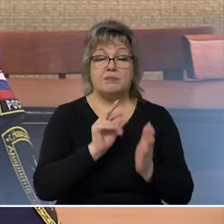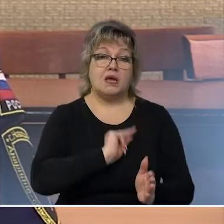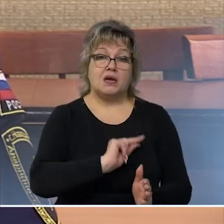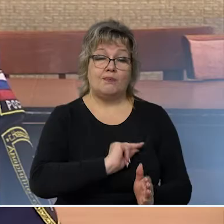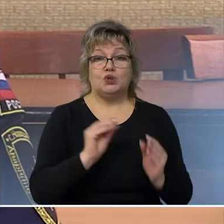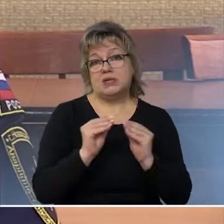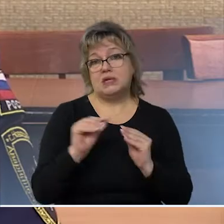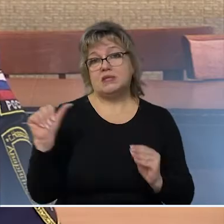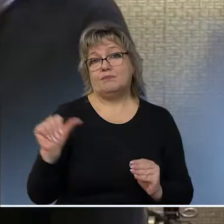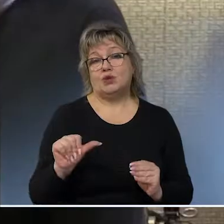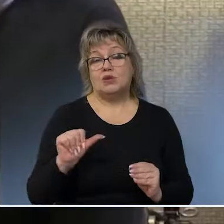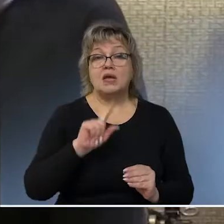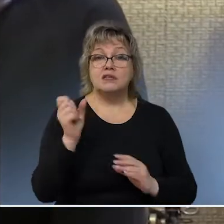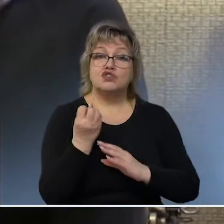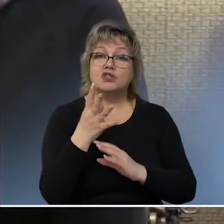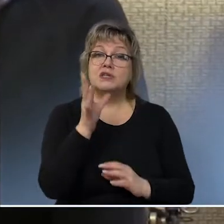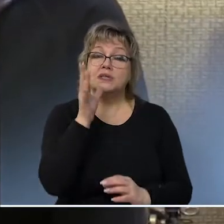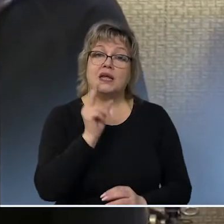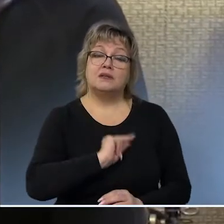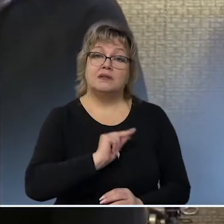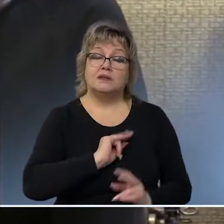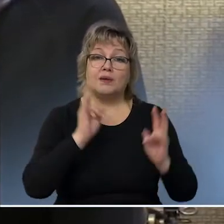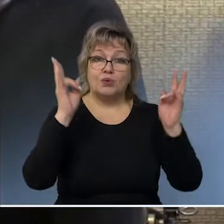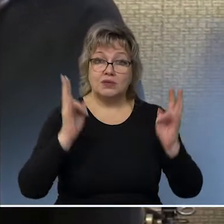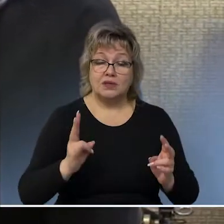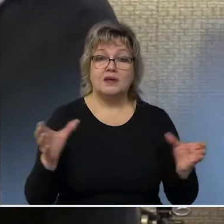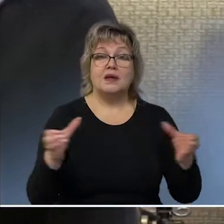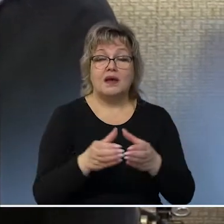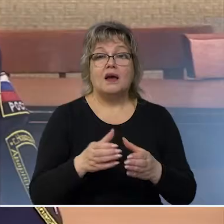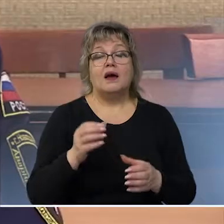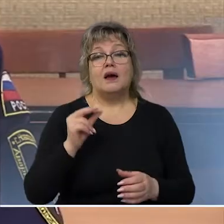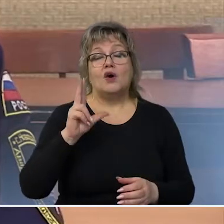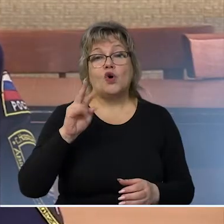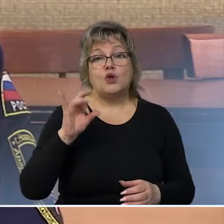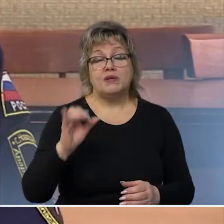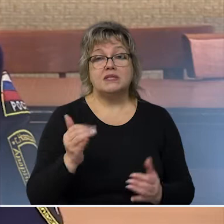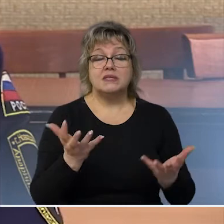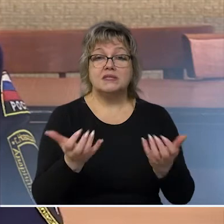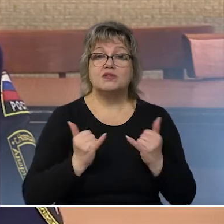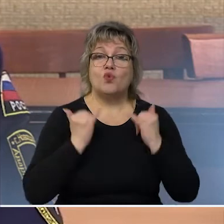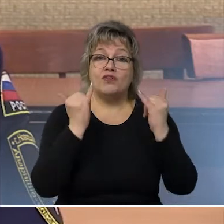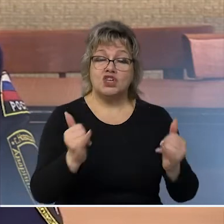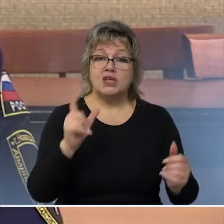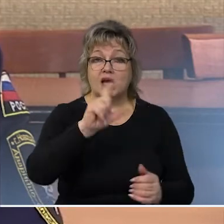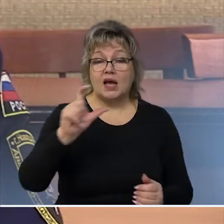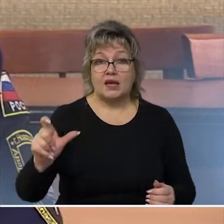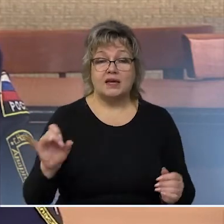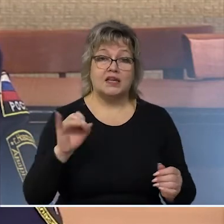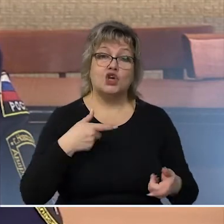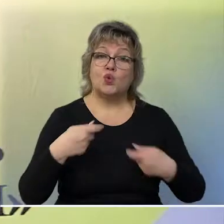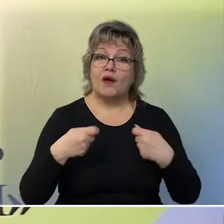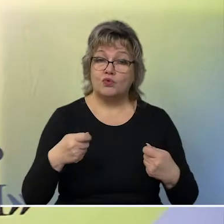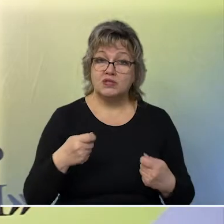там 10 минут. За 14 лет работы в аварийно-спасательном формировании Виталий Коломеец заслужил уважение коллег